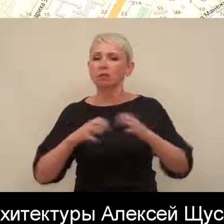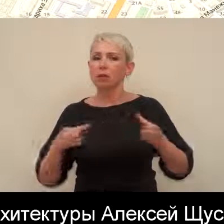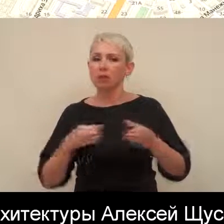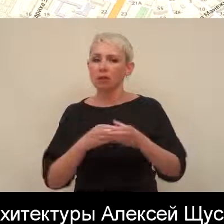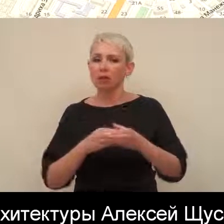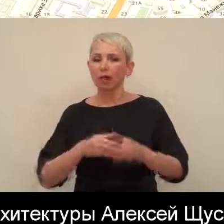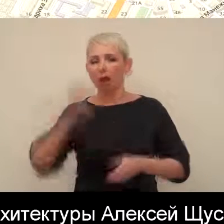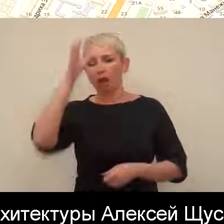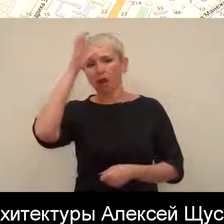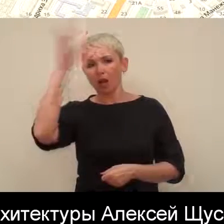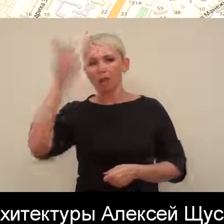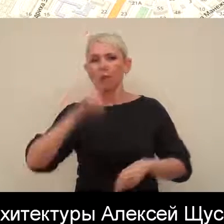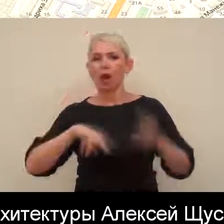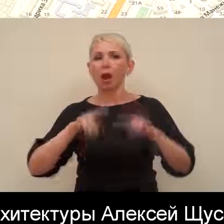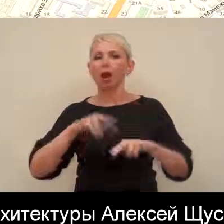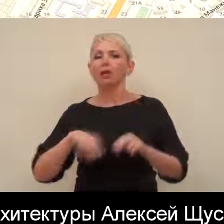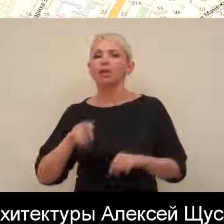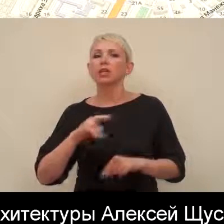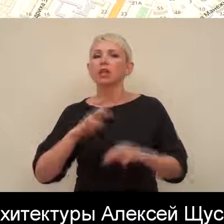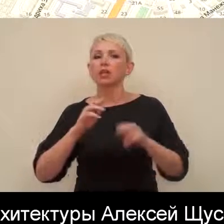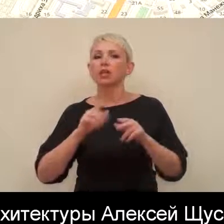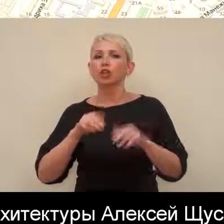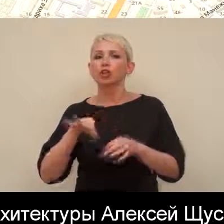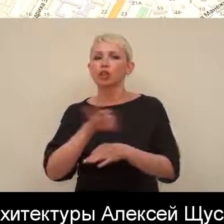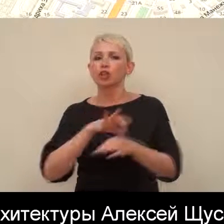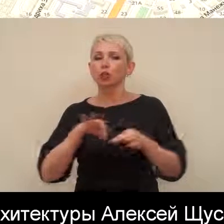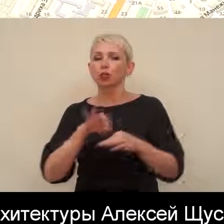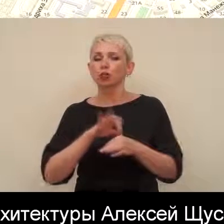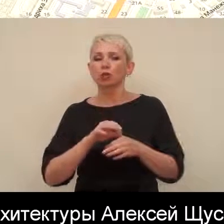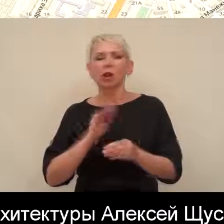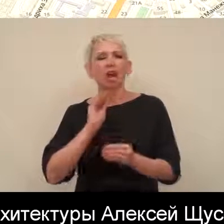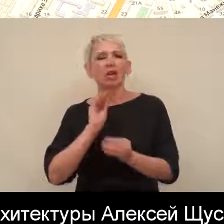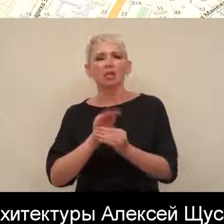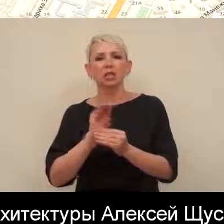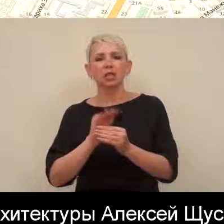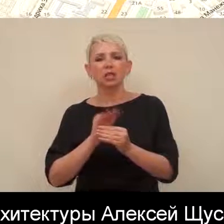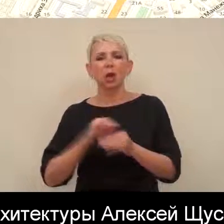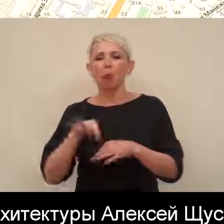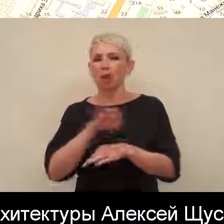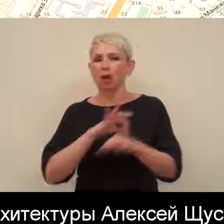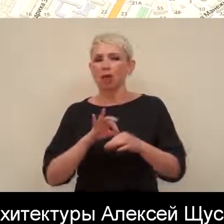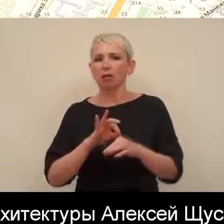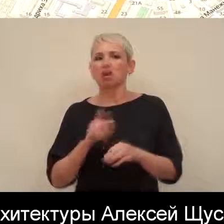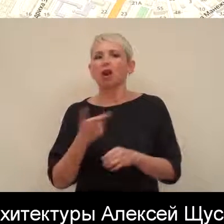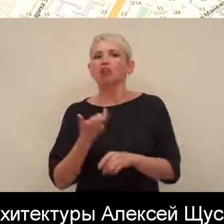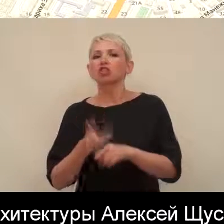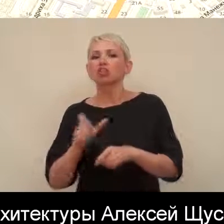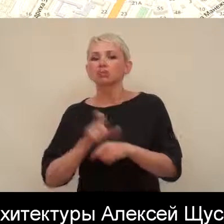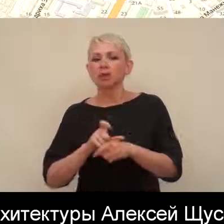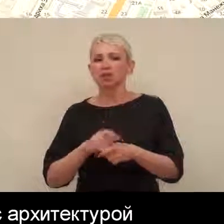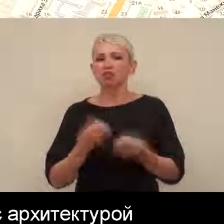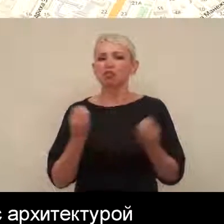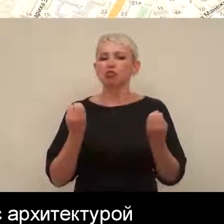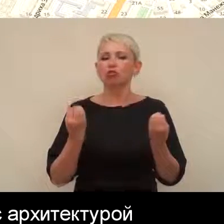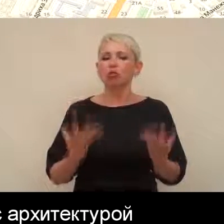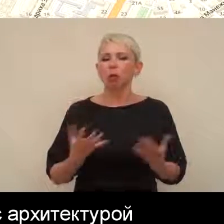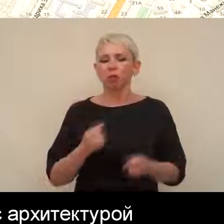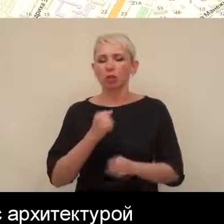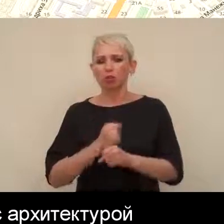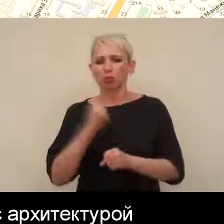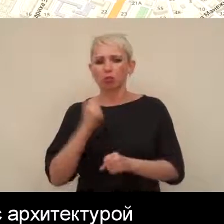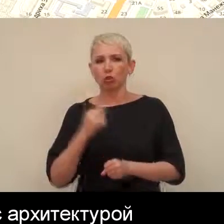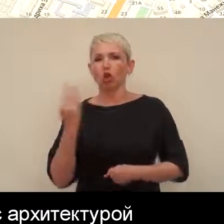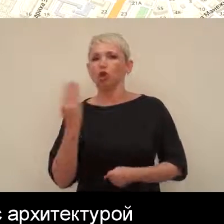Алексей Щусев раскритиковал проект Троицкого как чрезмерно скромный и суровый. Щусев